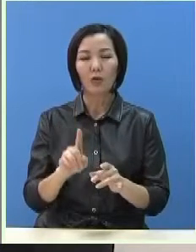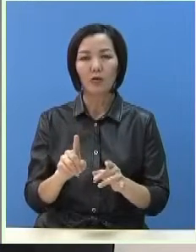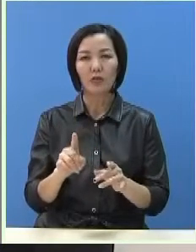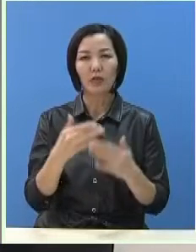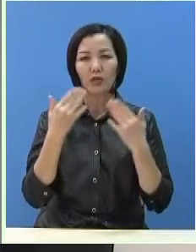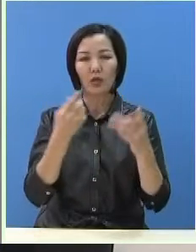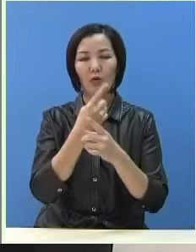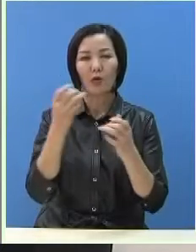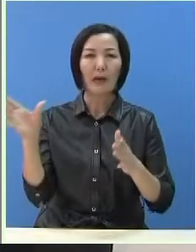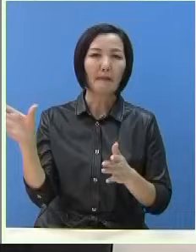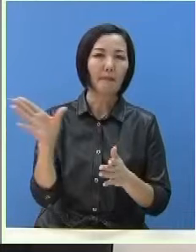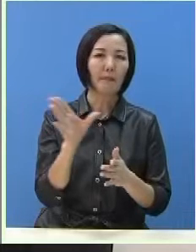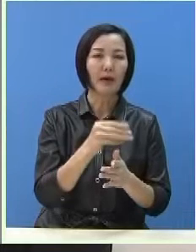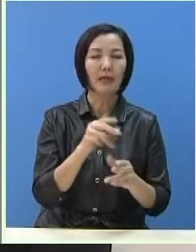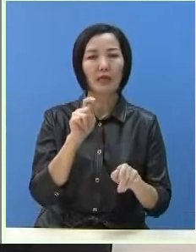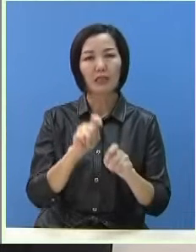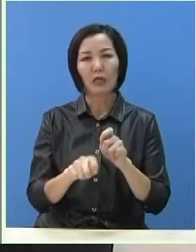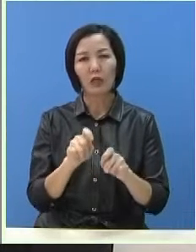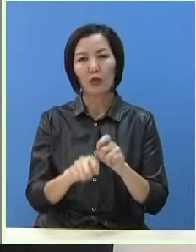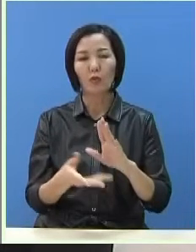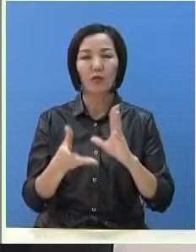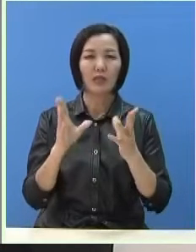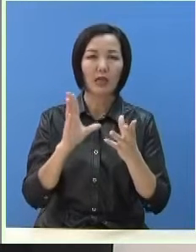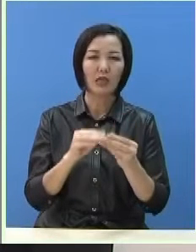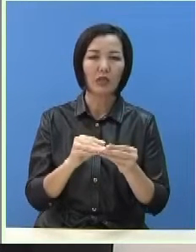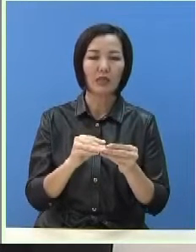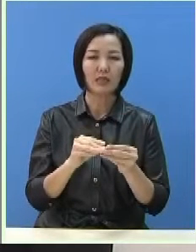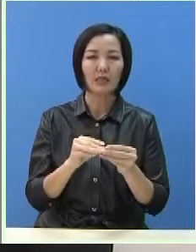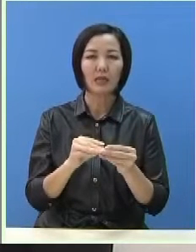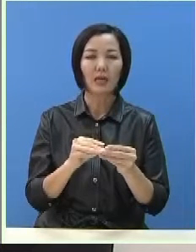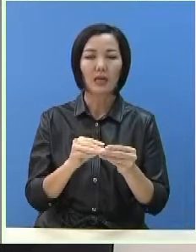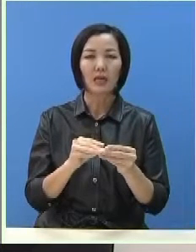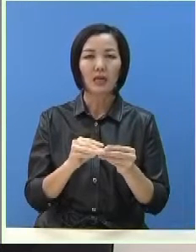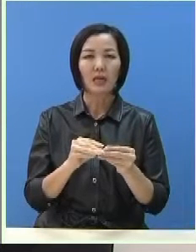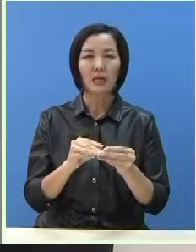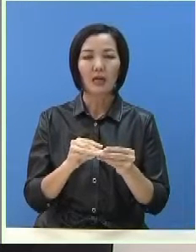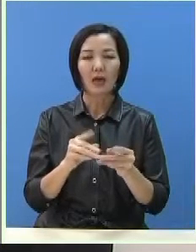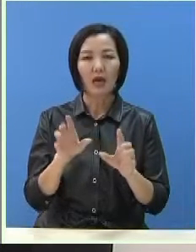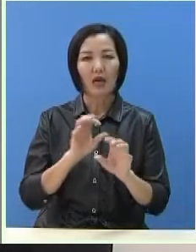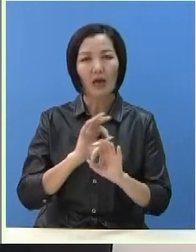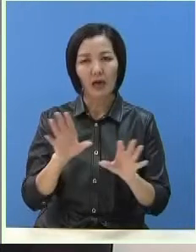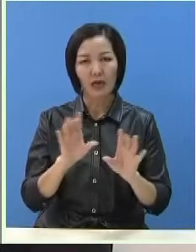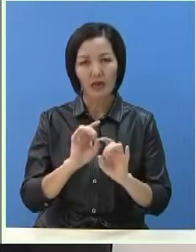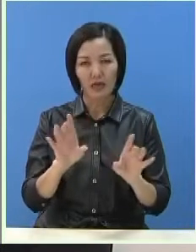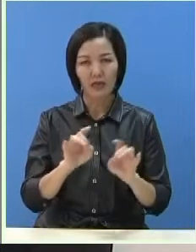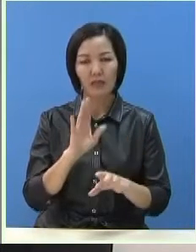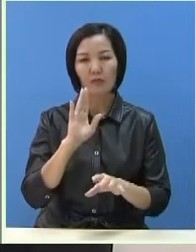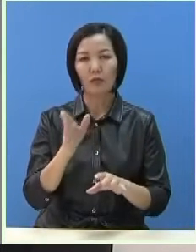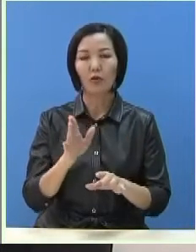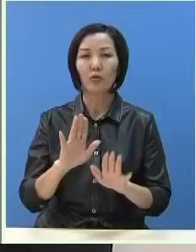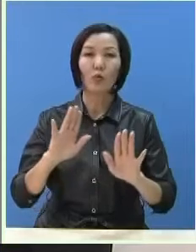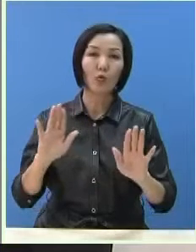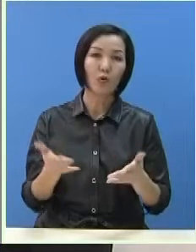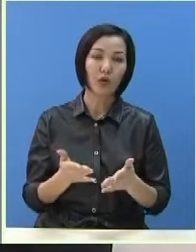кезінде барлық осы тергеудің нәтижелерін береміз деді. Жалпы енді бұны біз оқиға деп